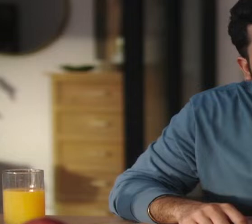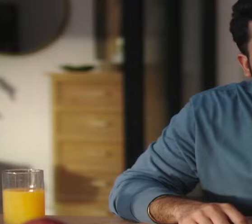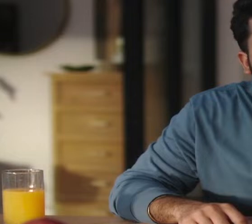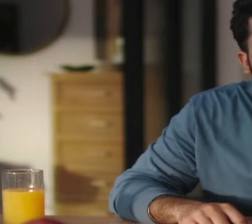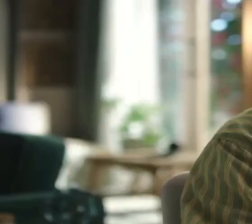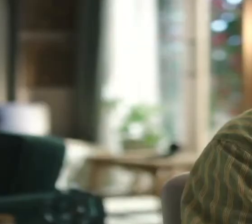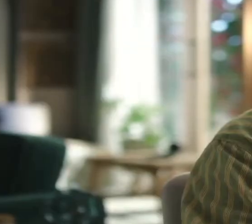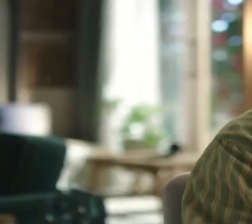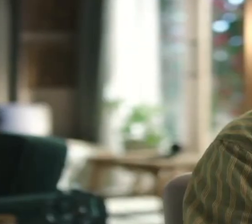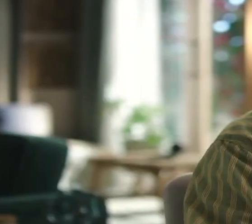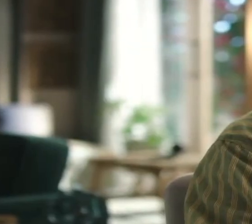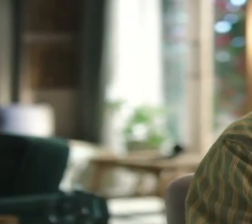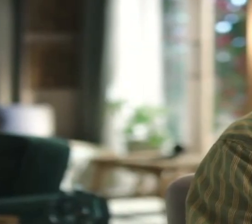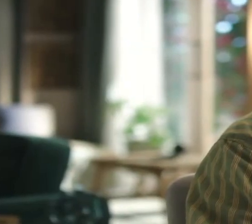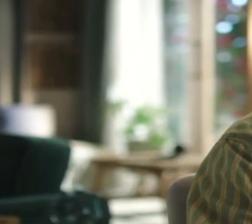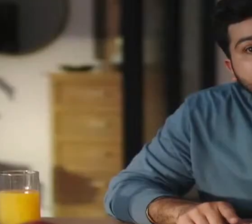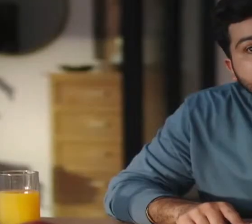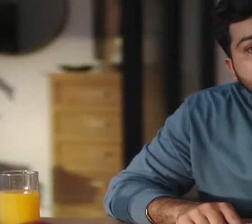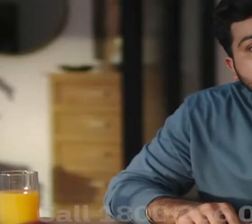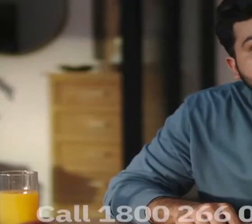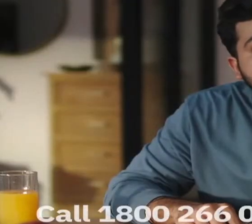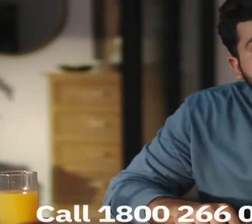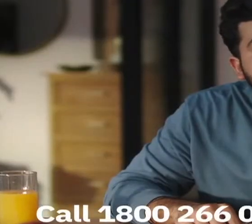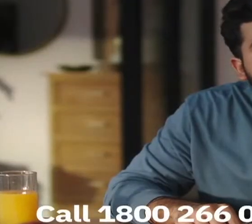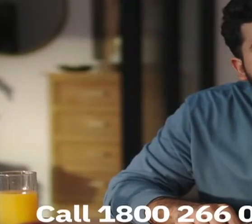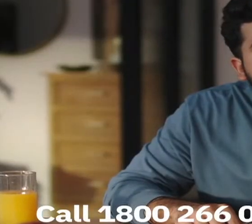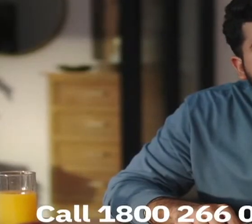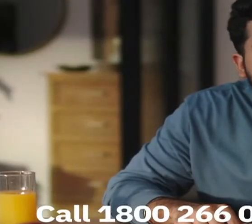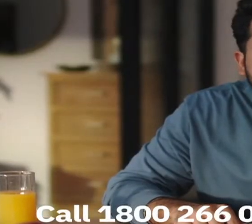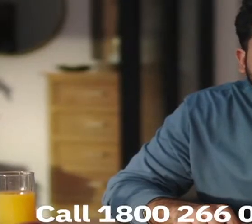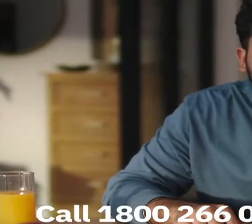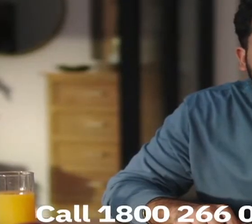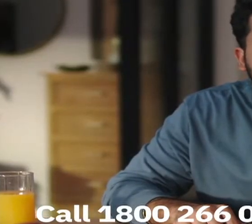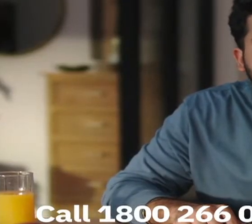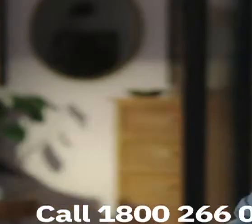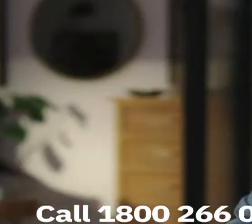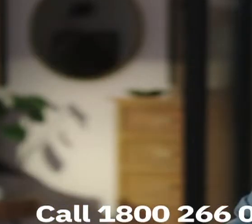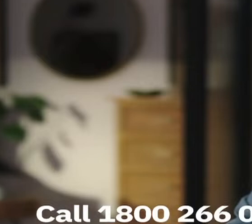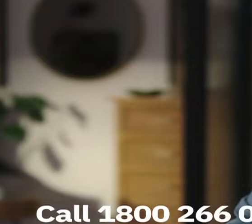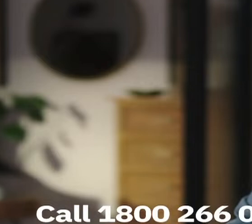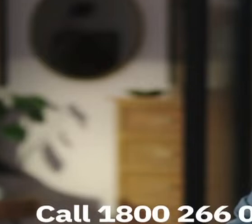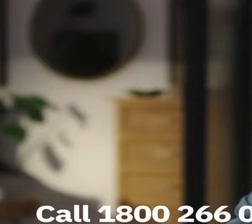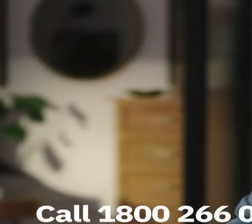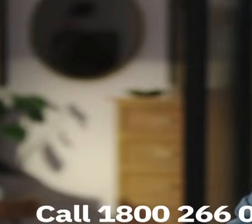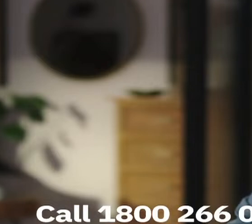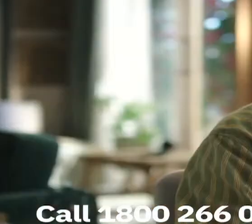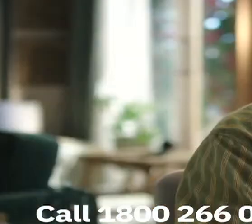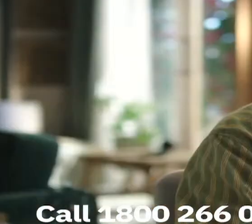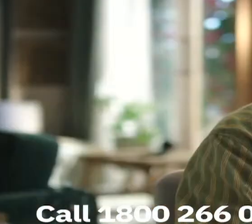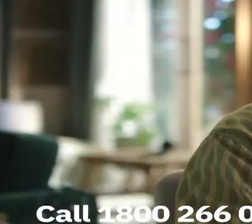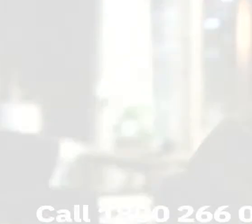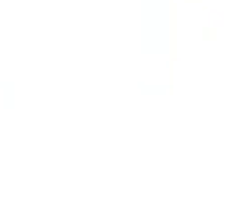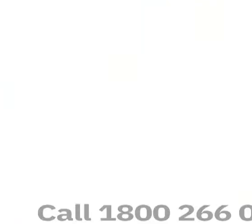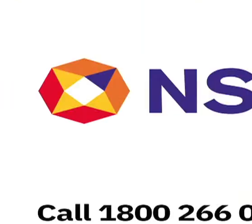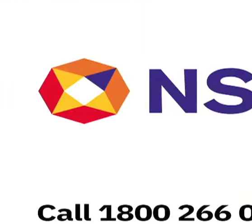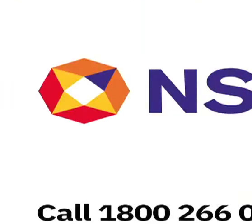से संपर्क करें। एजुकेशन के नाम पर कुछ इन्फ्लुएंसर्स अक्सर इन्वेस्टर को मिसगाइड करते हैं, नुकसान आपका होगा।